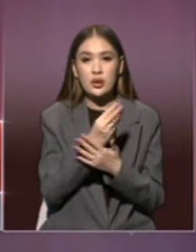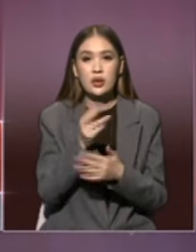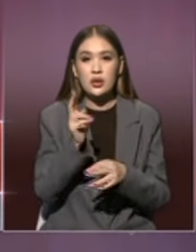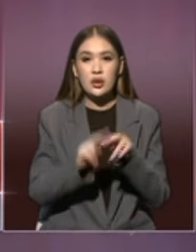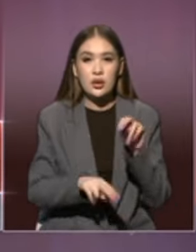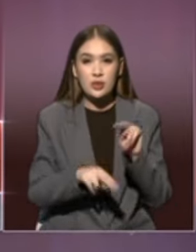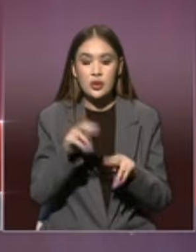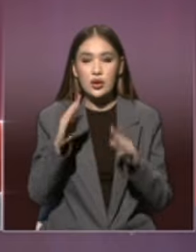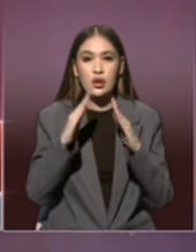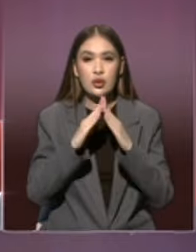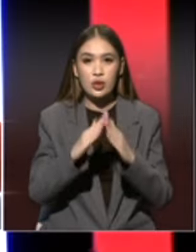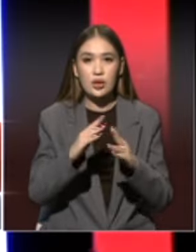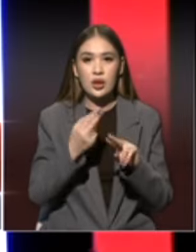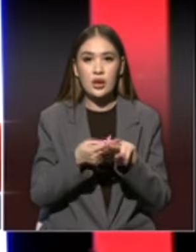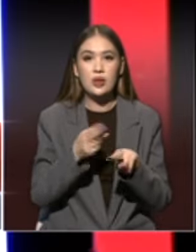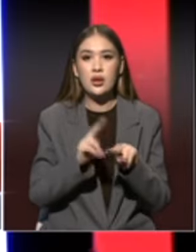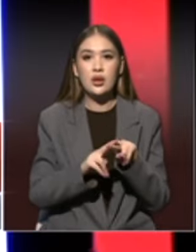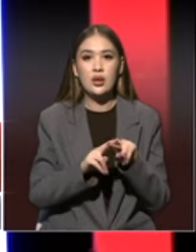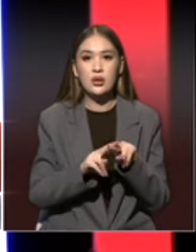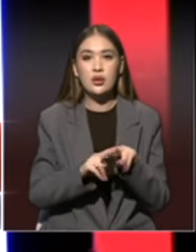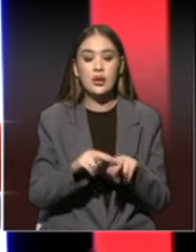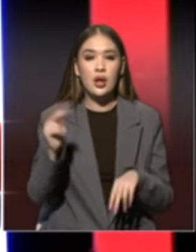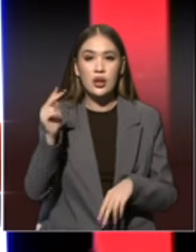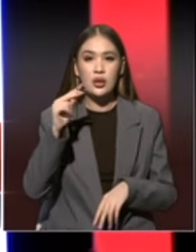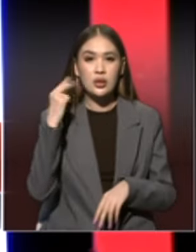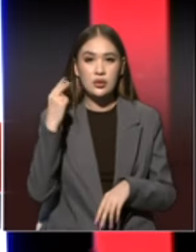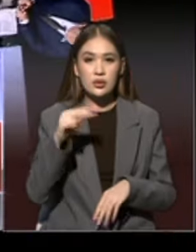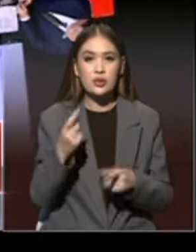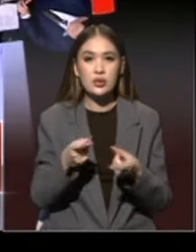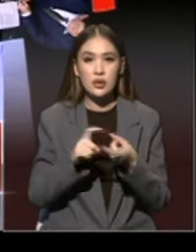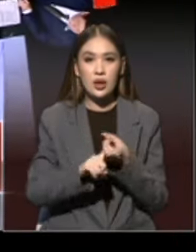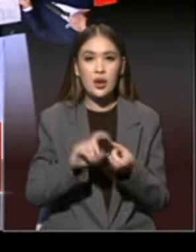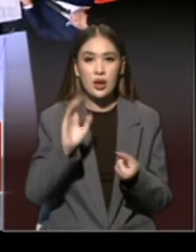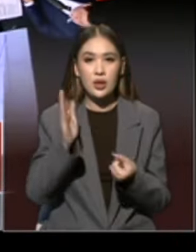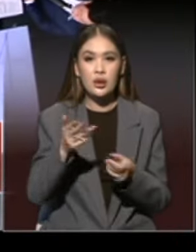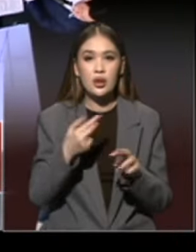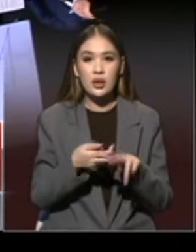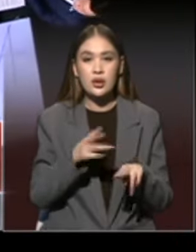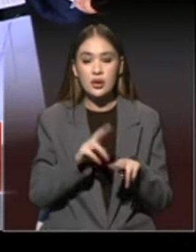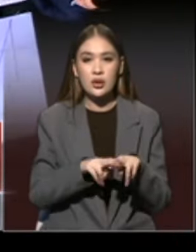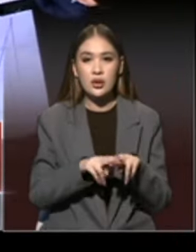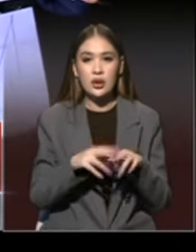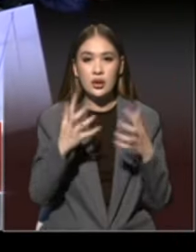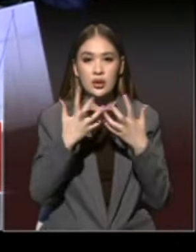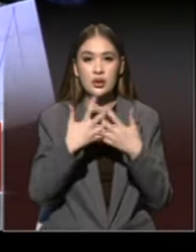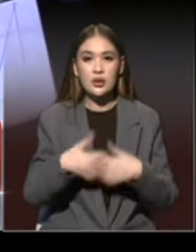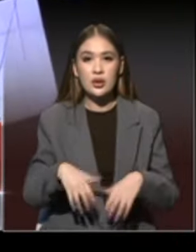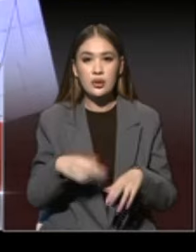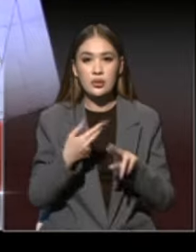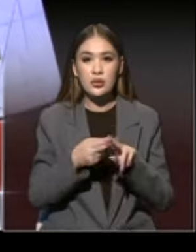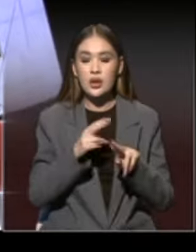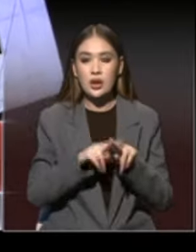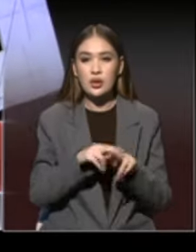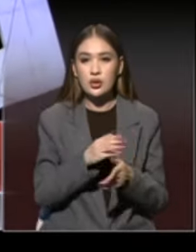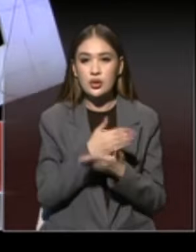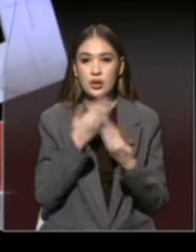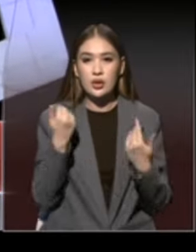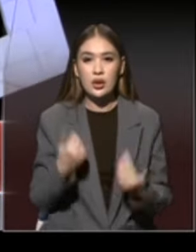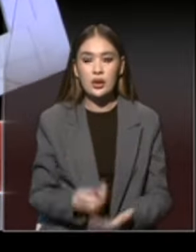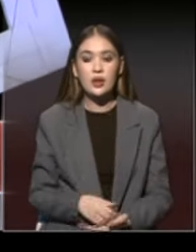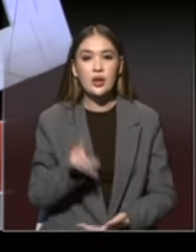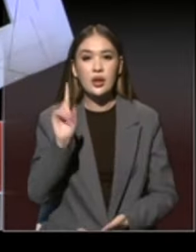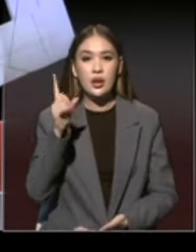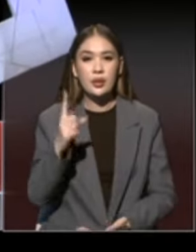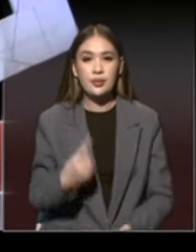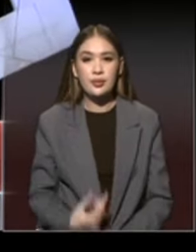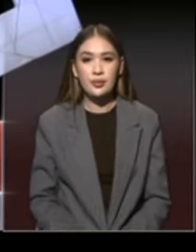үйлерді Өлмес қанаға біз алдымен сапасына келеміз. Біз әлі сапа түгілі есебін шығарып үлгерген жоқпыз ғой. Неге баяу жүріп жатыр?